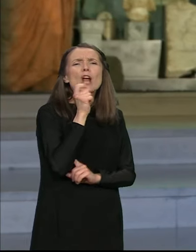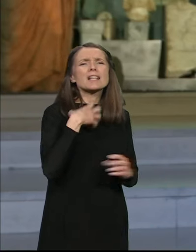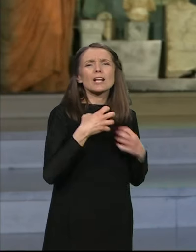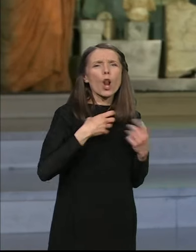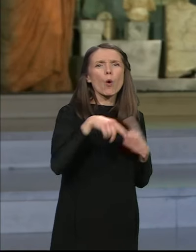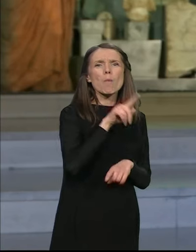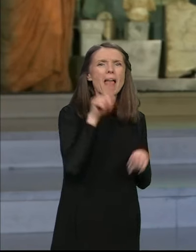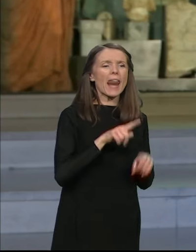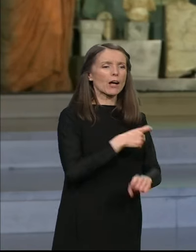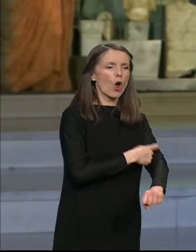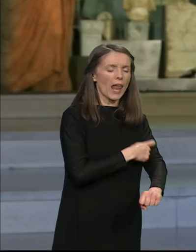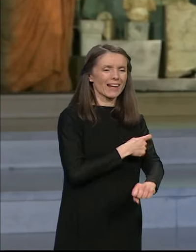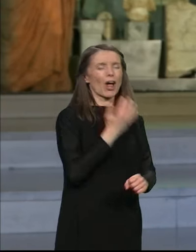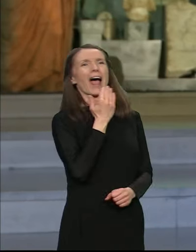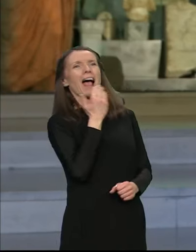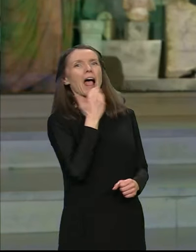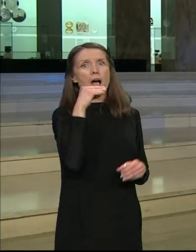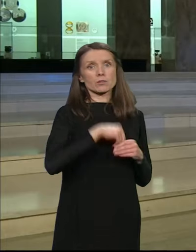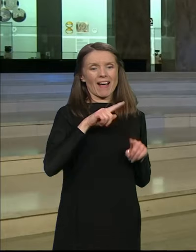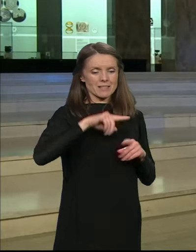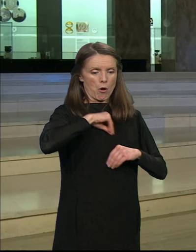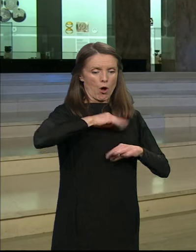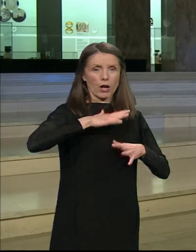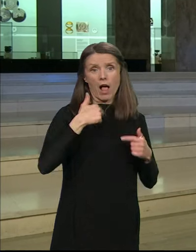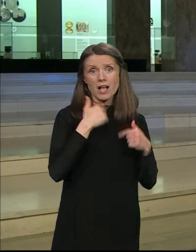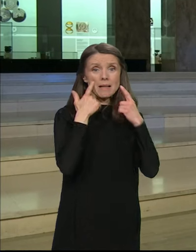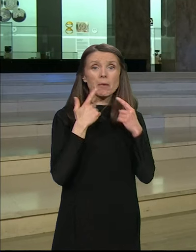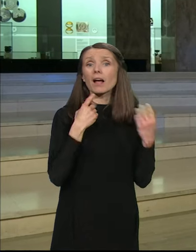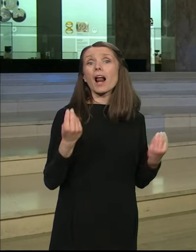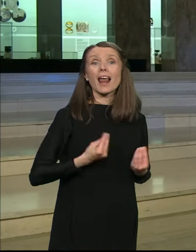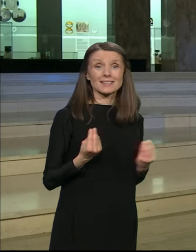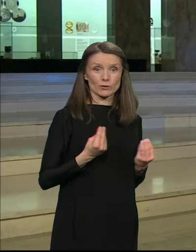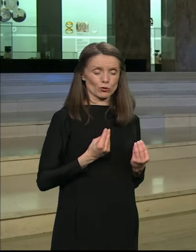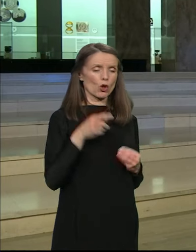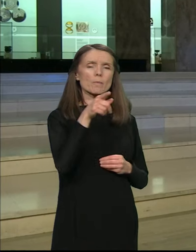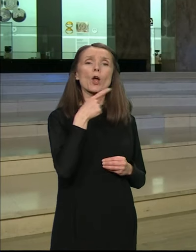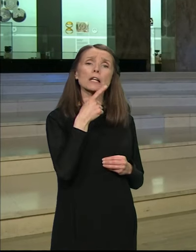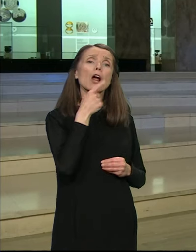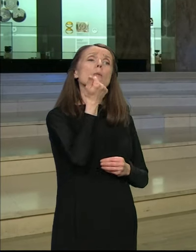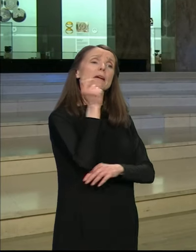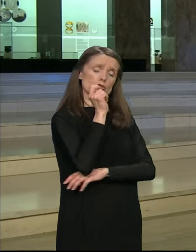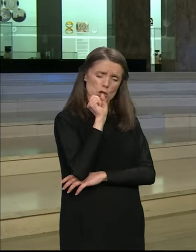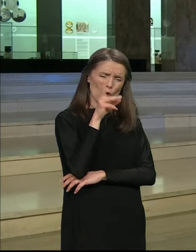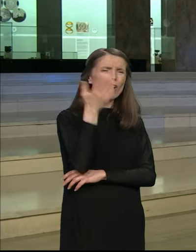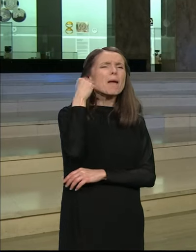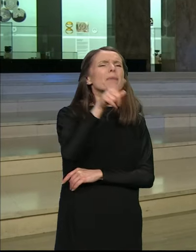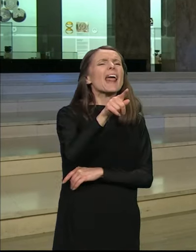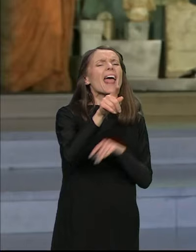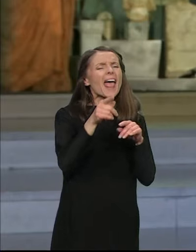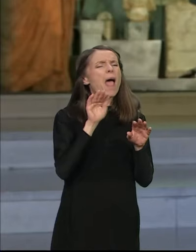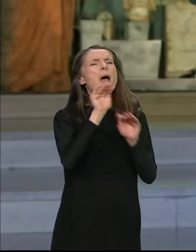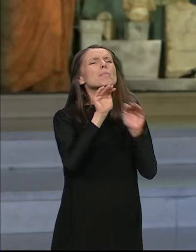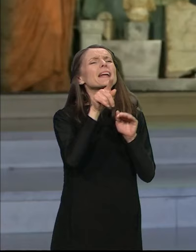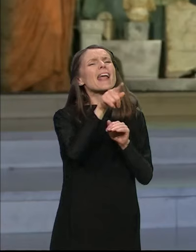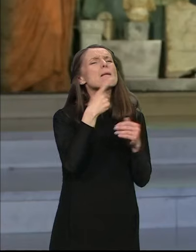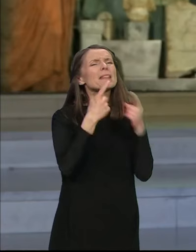neko je plakao, ja sam plakala. Zato što nas je terao da pokažemo ono što smo govorili na prijemnom. I sećam se, meni je rekao, i šta